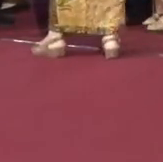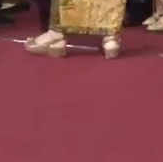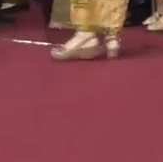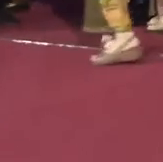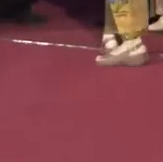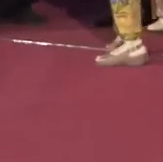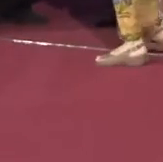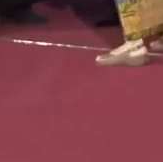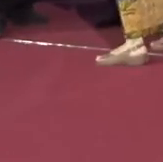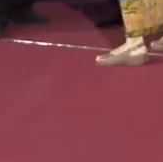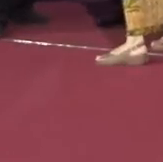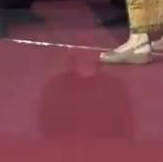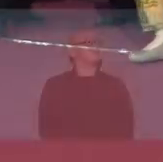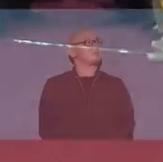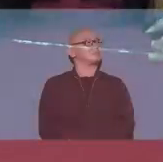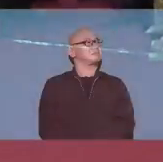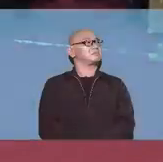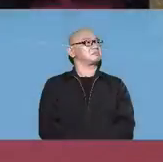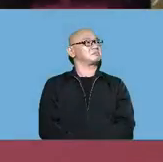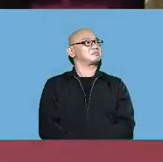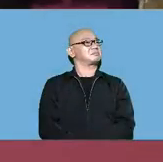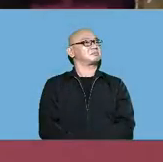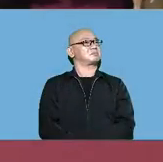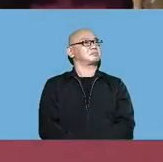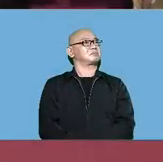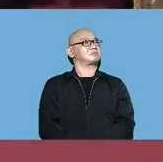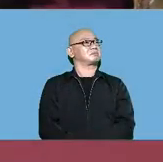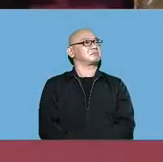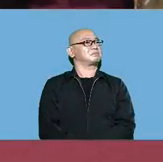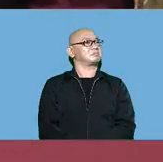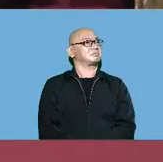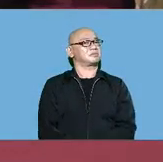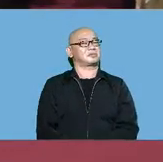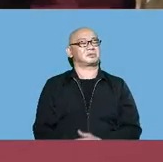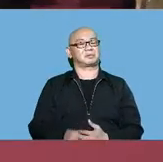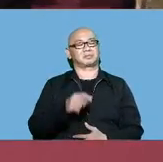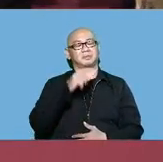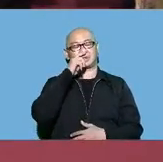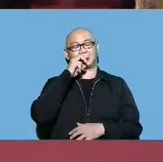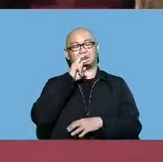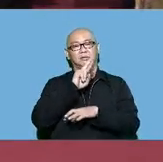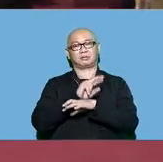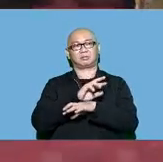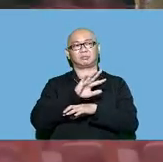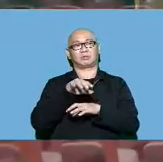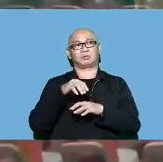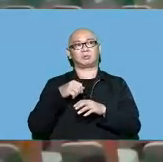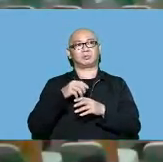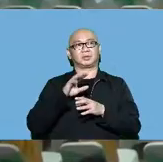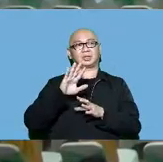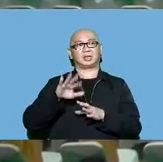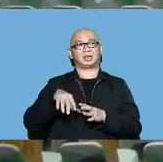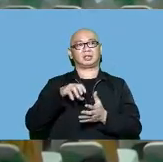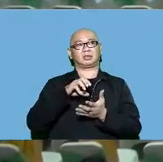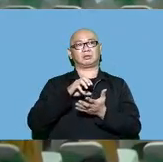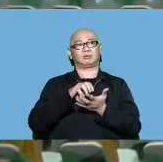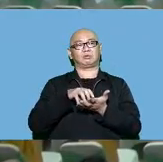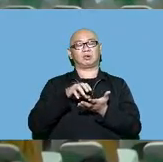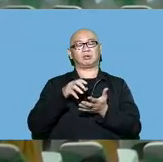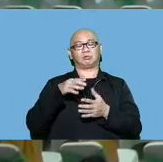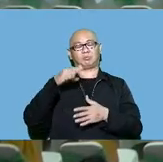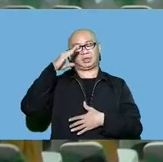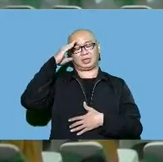Rektor, Ketua dan Anggota Senat serta Ketua Majelis Profesor beserta Promotor akan meninggalkan ruang